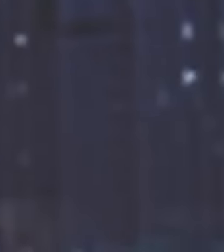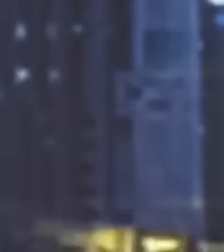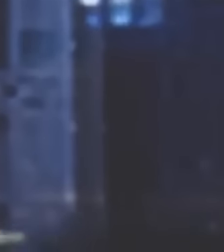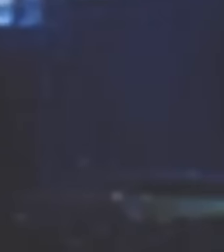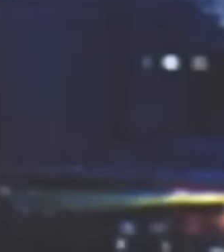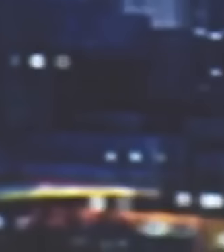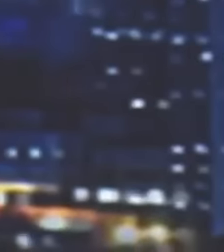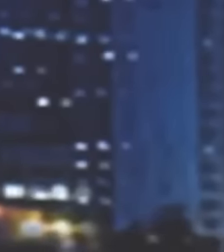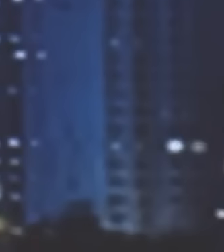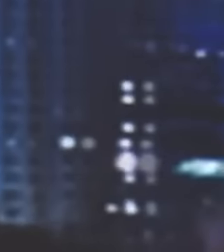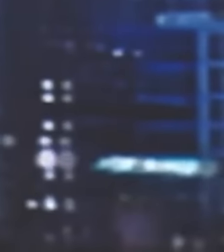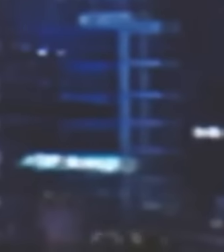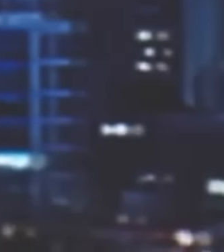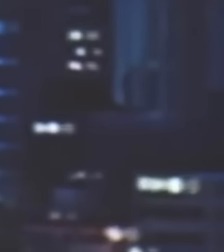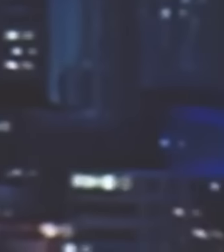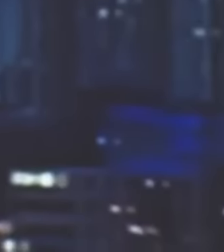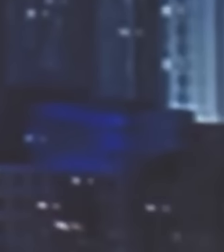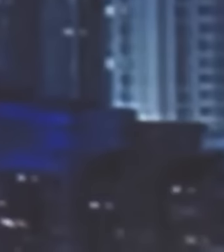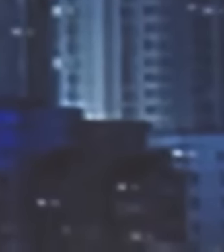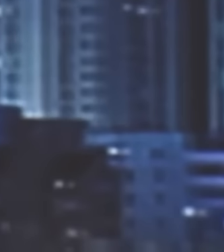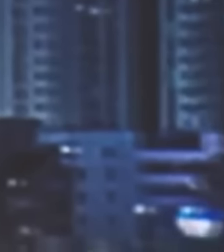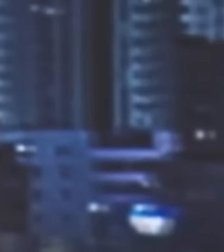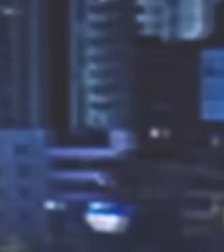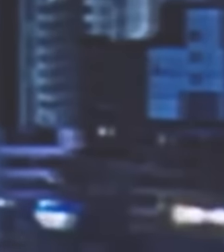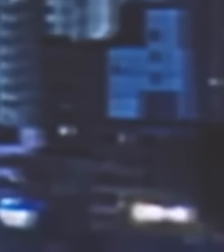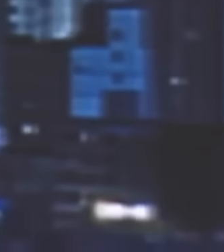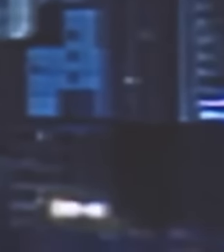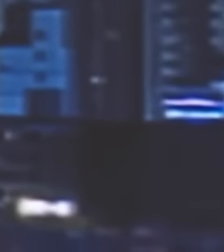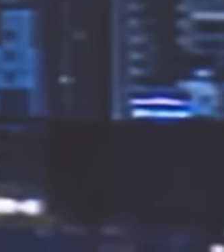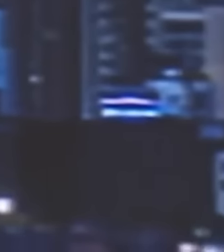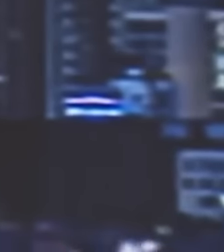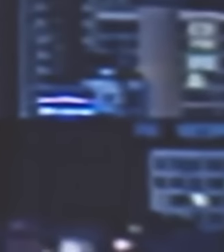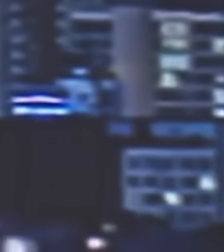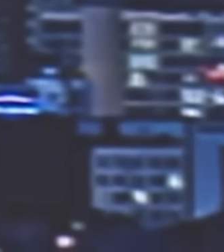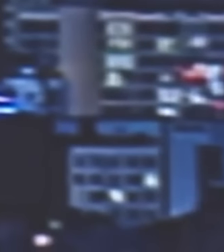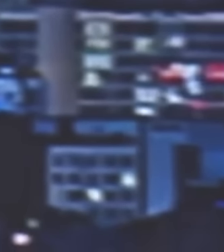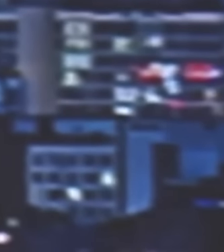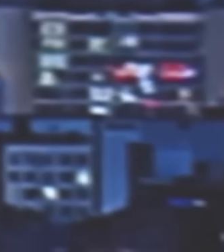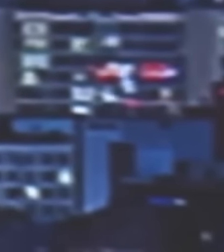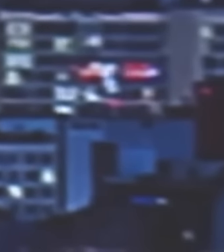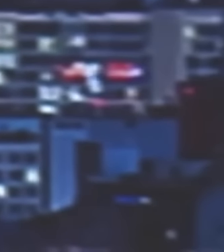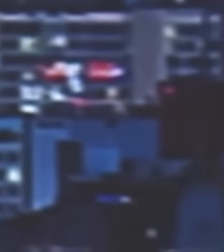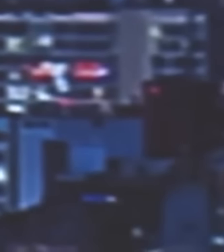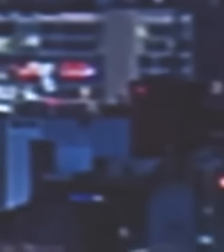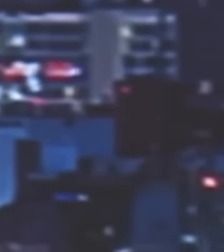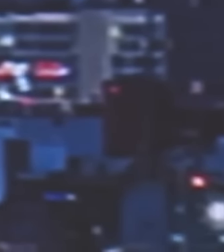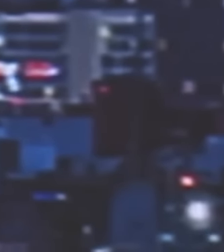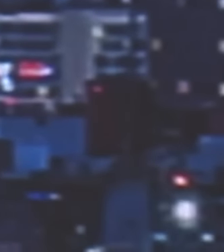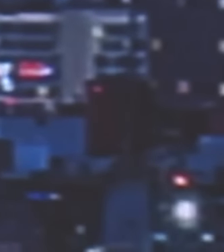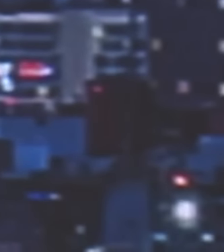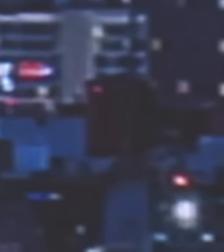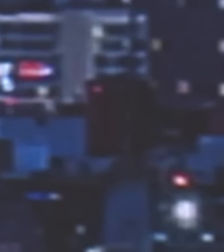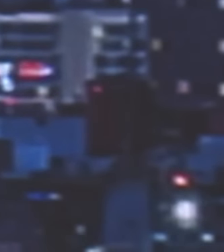JTBC 뉴스를 시청해 주셔서 고맙습니다. 저희는 저녁 6시 50분 뉴스룸에서 뵙겠습니다.